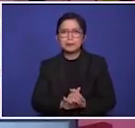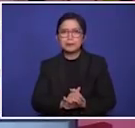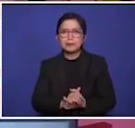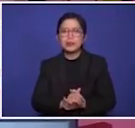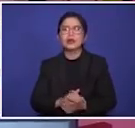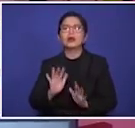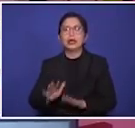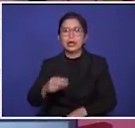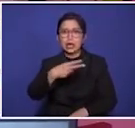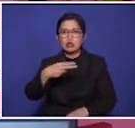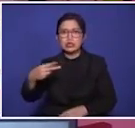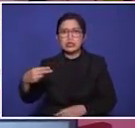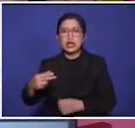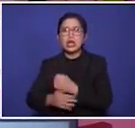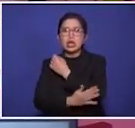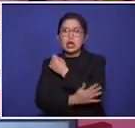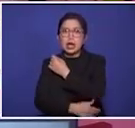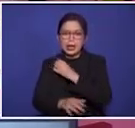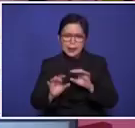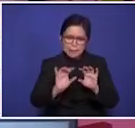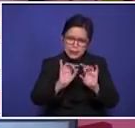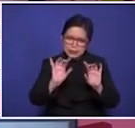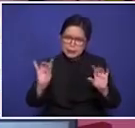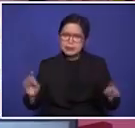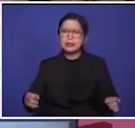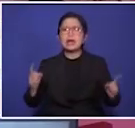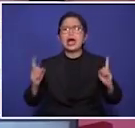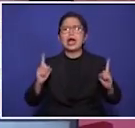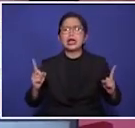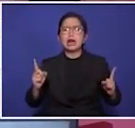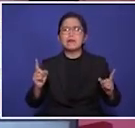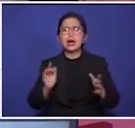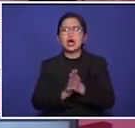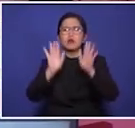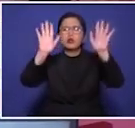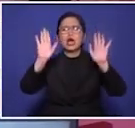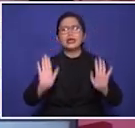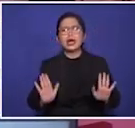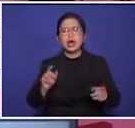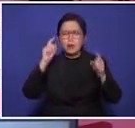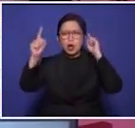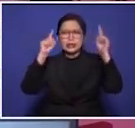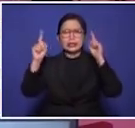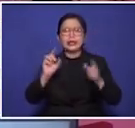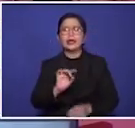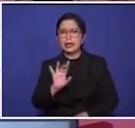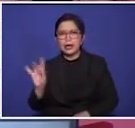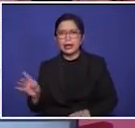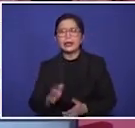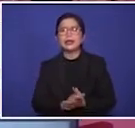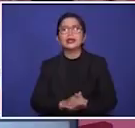Indonesia adalah negara yang sangat beragam dari sisi agama etnis golongan dan pandangan politik namun dalam